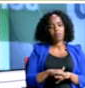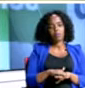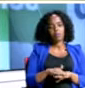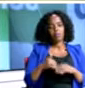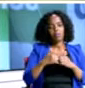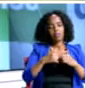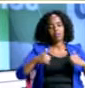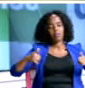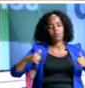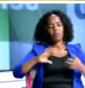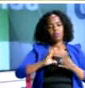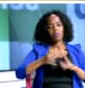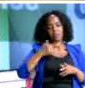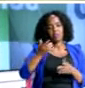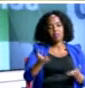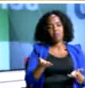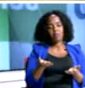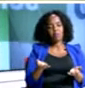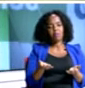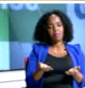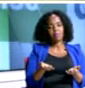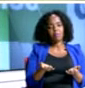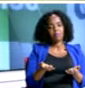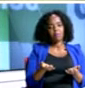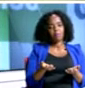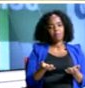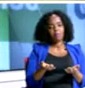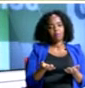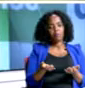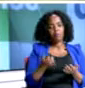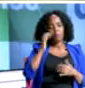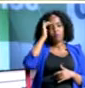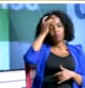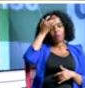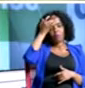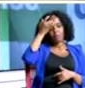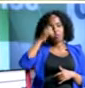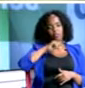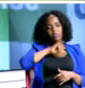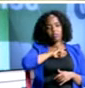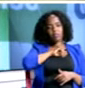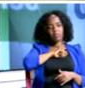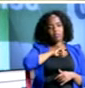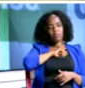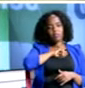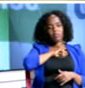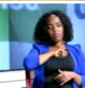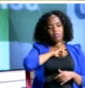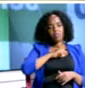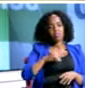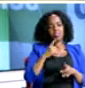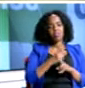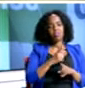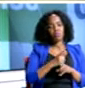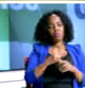addasona bastani barbade tole kufa sindro trevi dokumoto influenza sindro tre sana anomali oso sirta